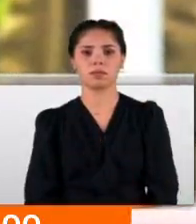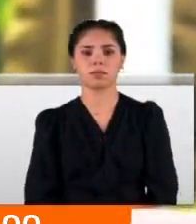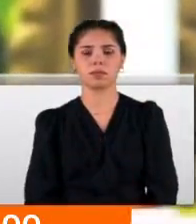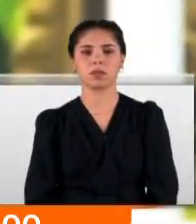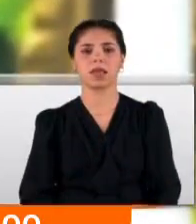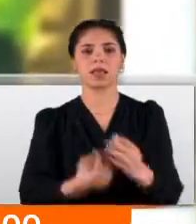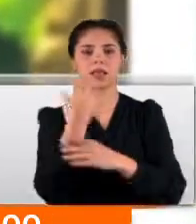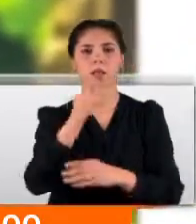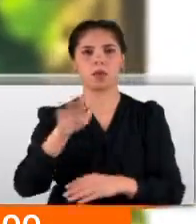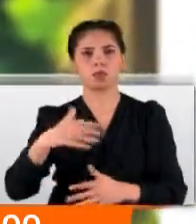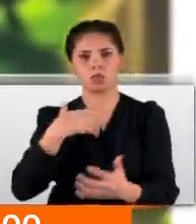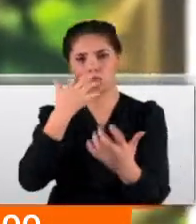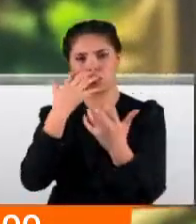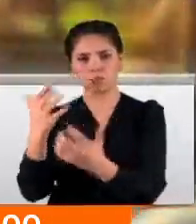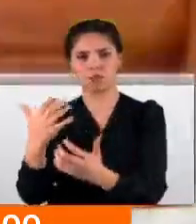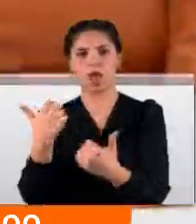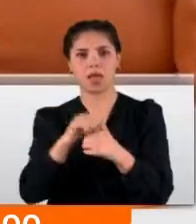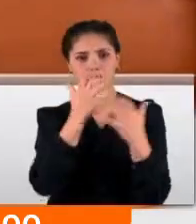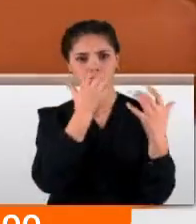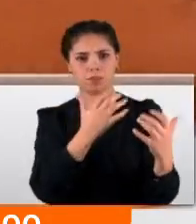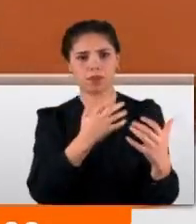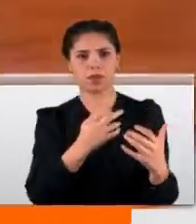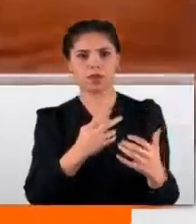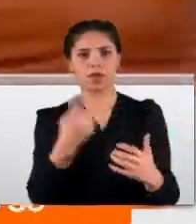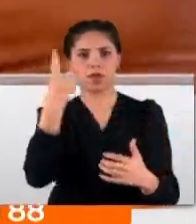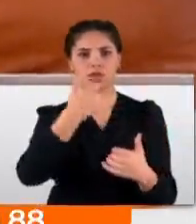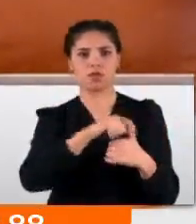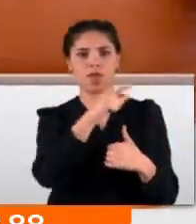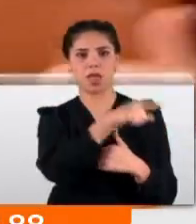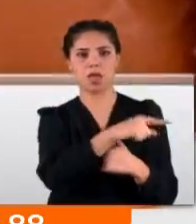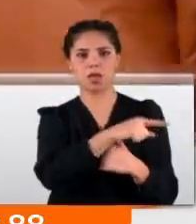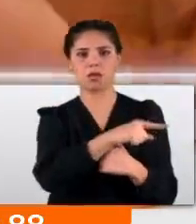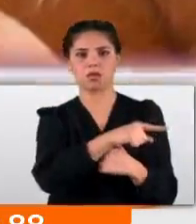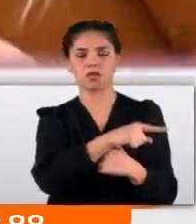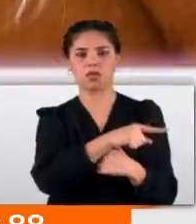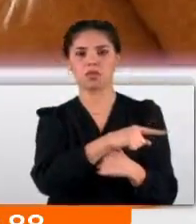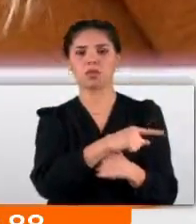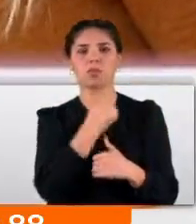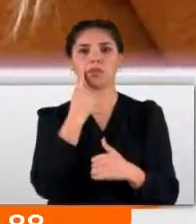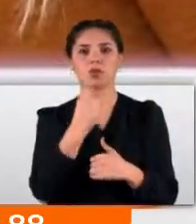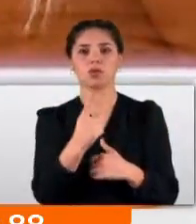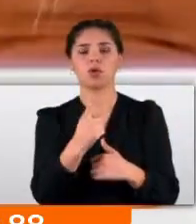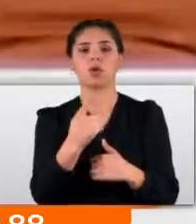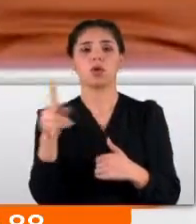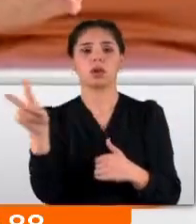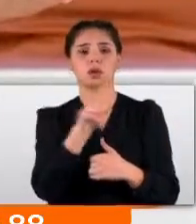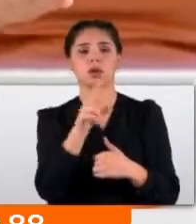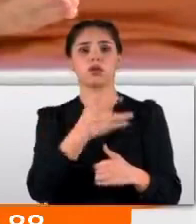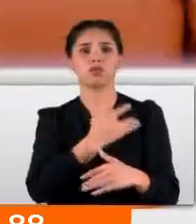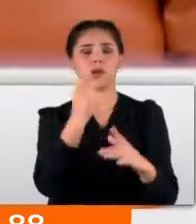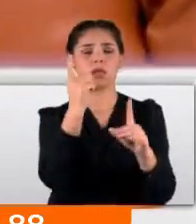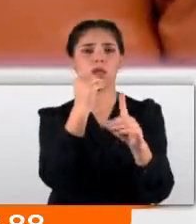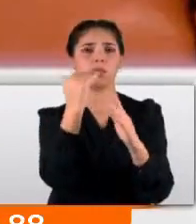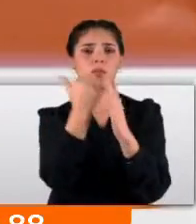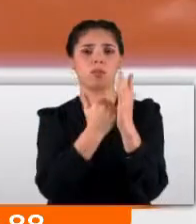çoluğuma çocuğuma bakarım, eşime de bakarım, ikinci eşim üstüne kuma olarak getireyim dedi. Karı koca canlı yayında karşı karşıya